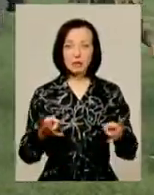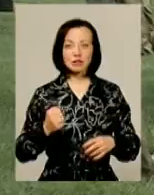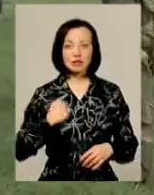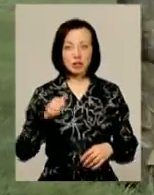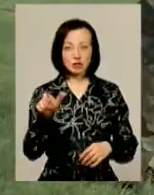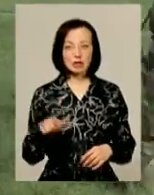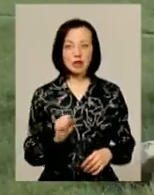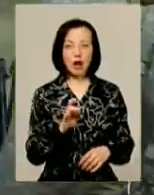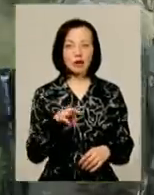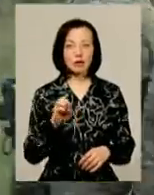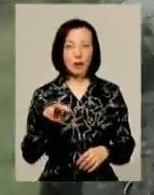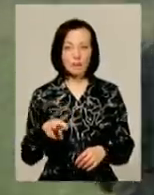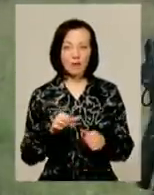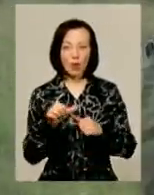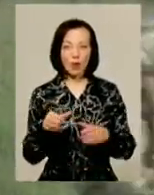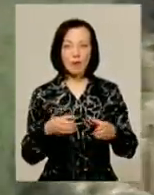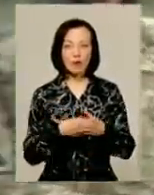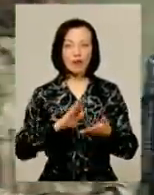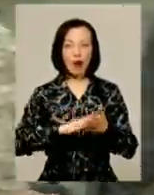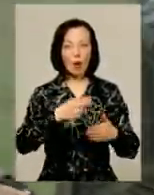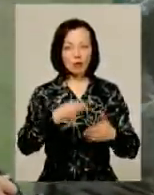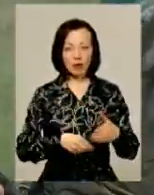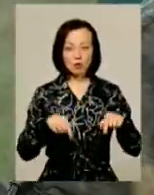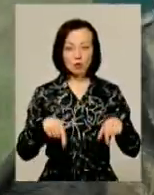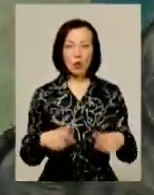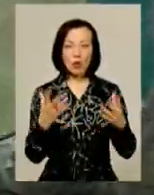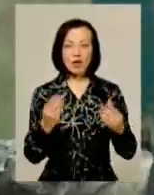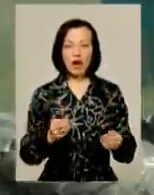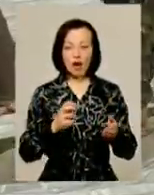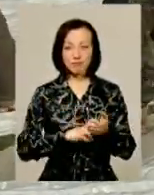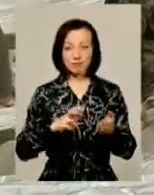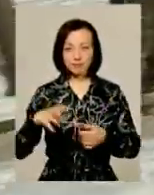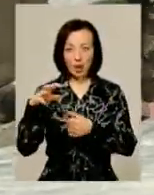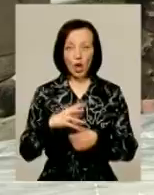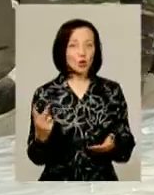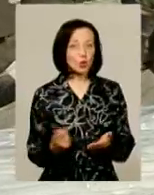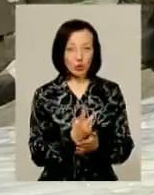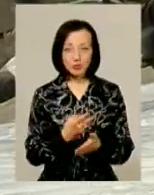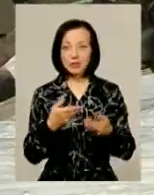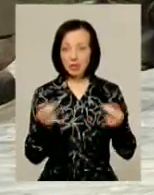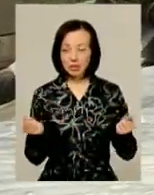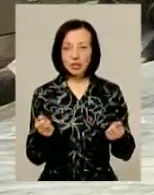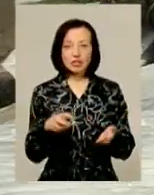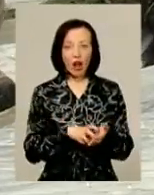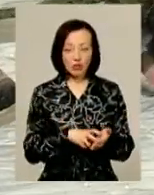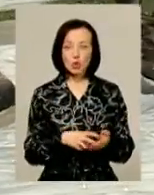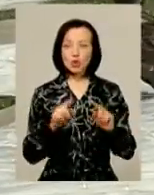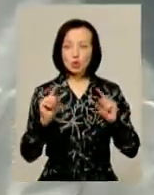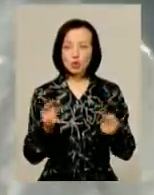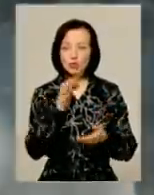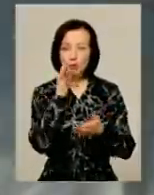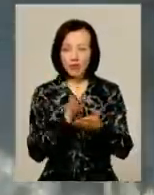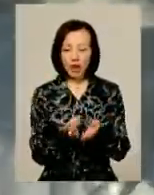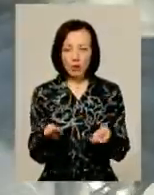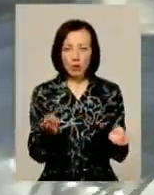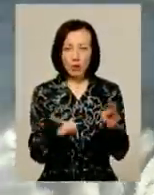Артем рік служить в окремому полку на контракті. Цього дня десантується лише вдруге. Зізнається, страшно, тож дуже відповідально